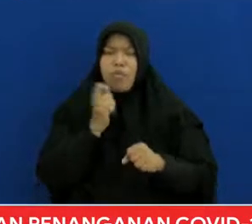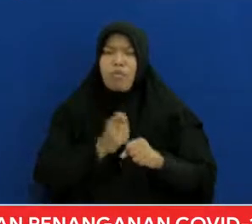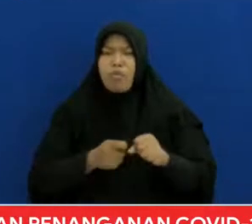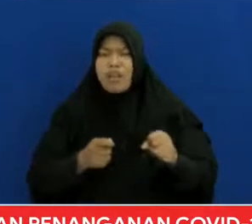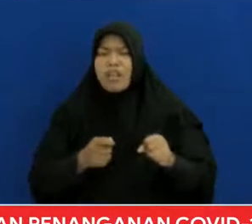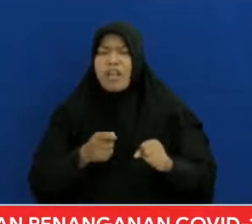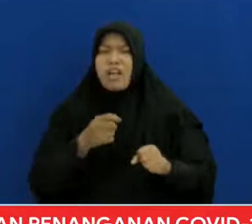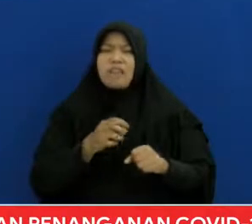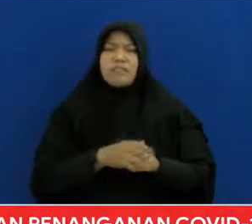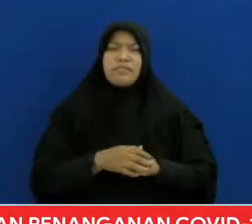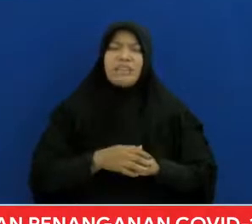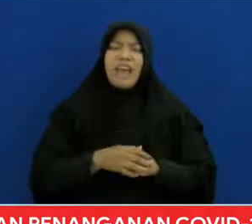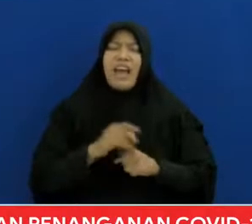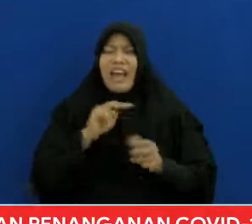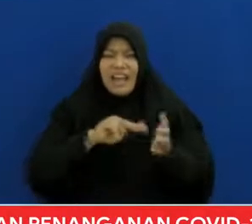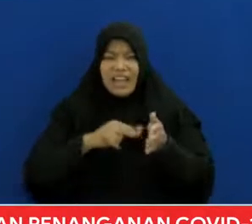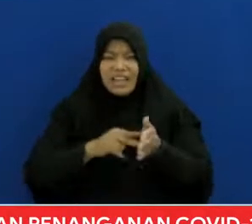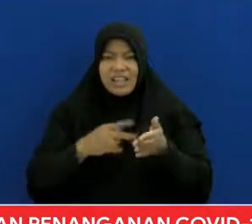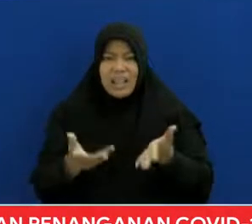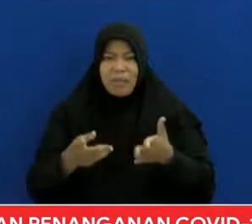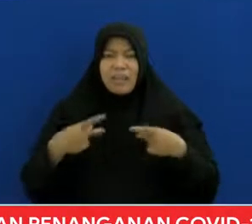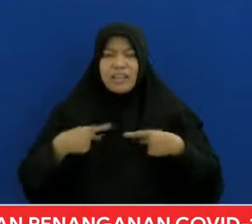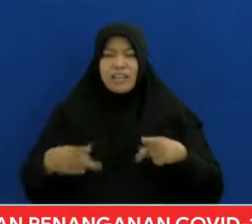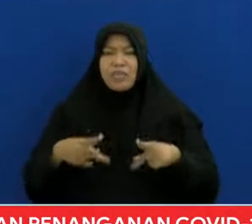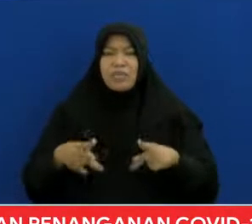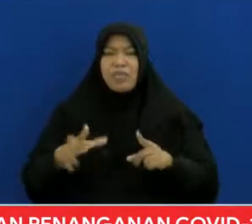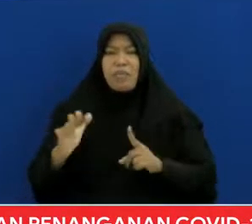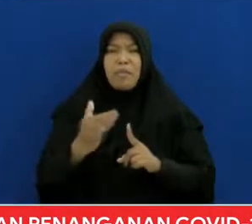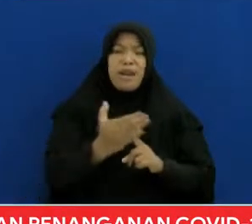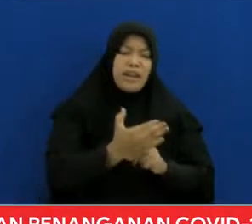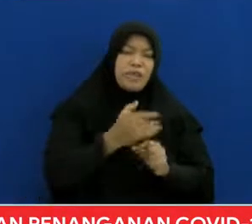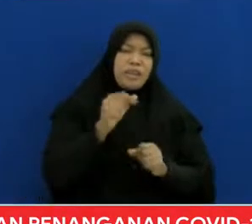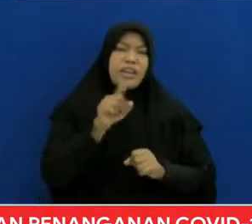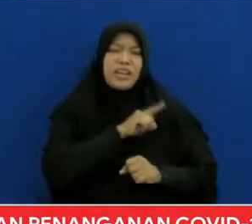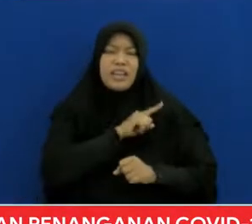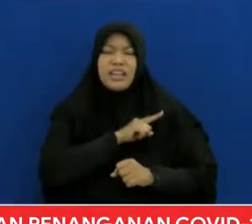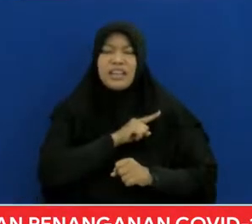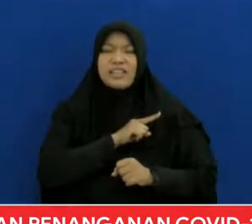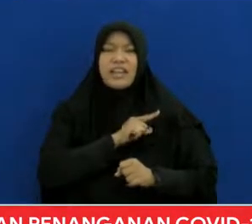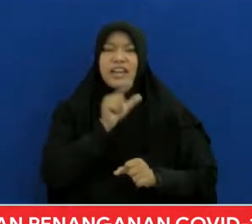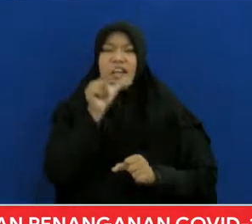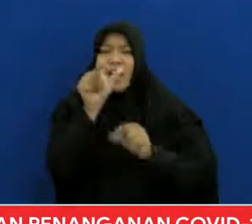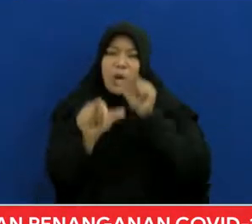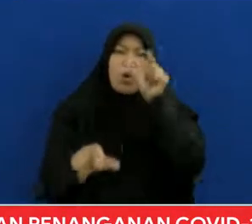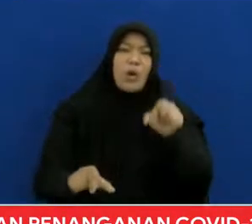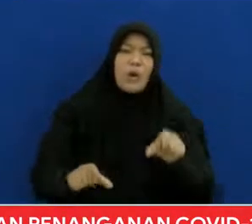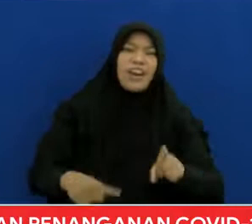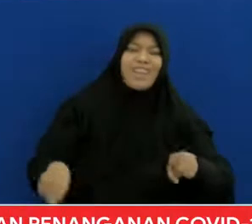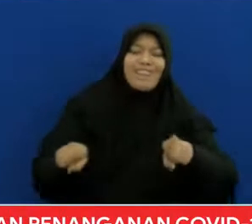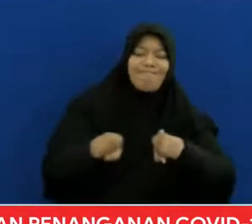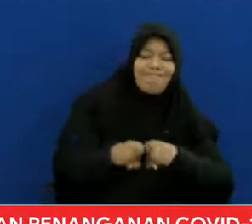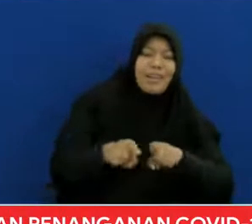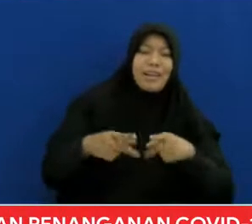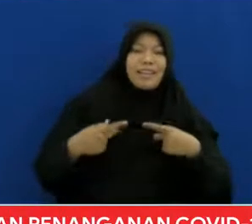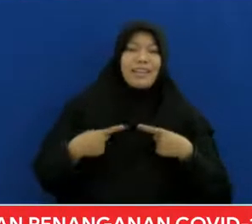kita telah melindungi diri kita sendiri dan orang-orang di sekitar kita dari tertularnya virus corona.